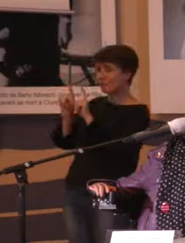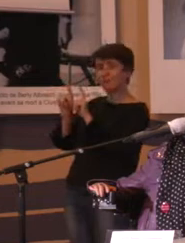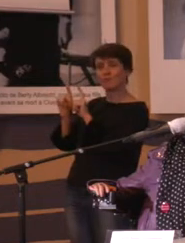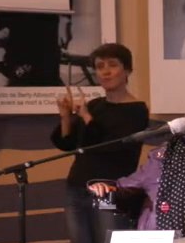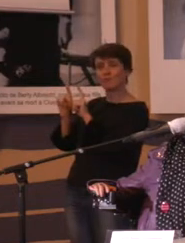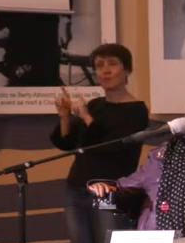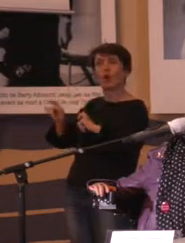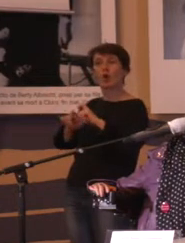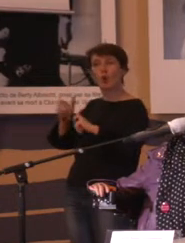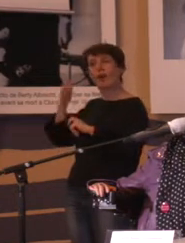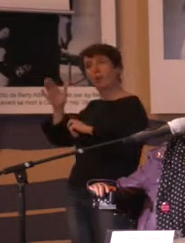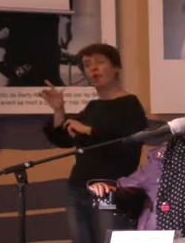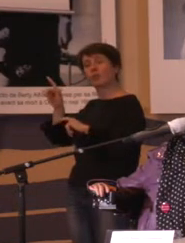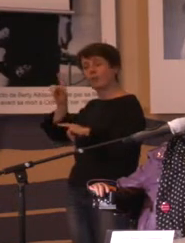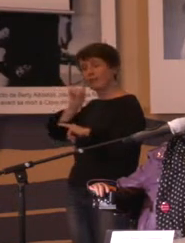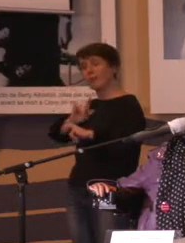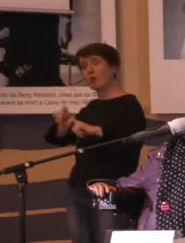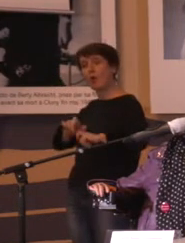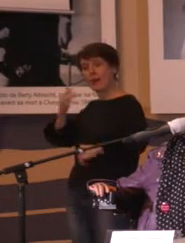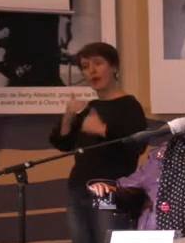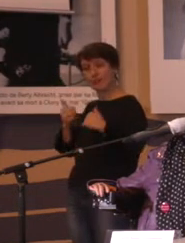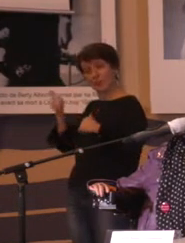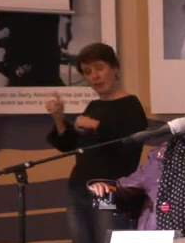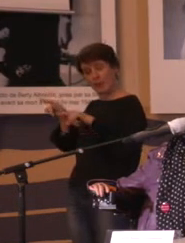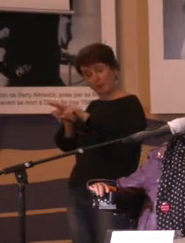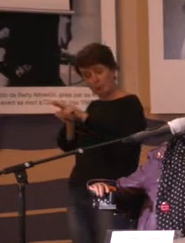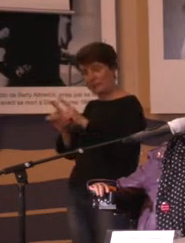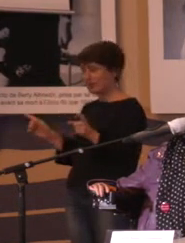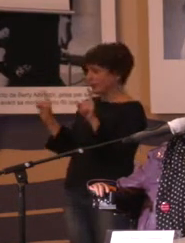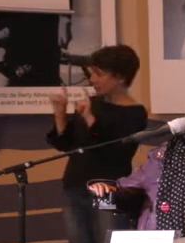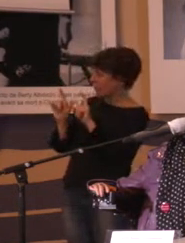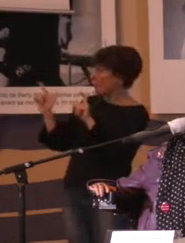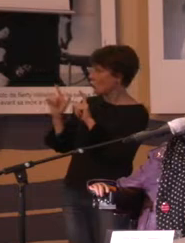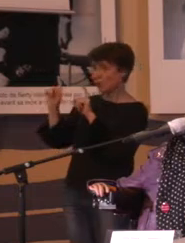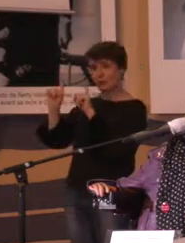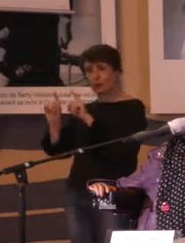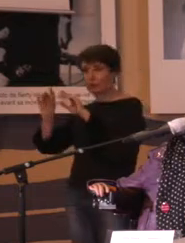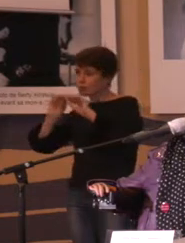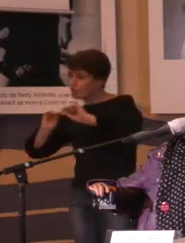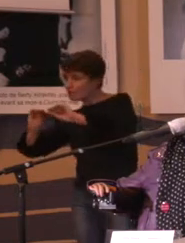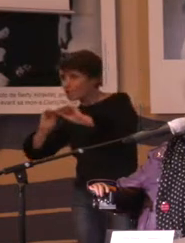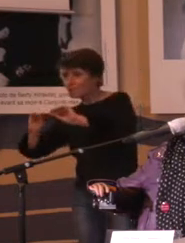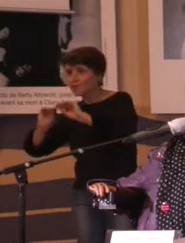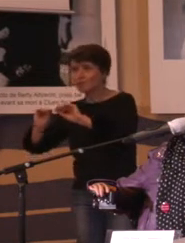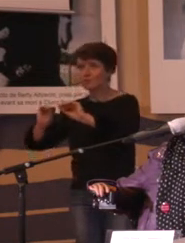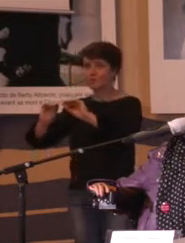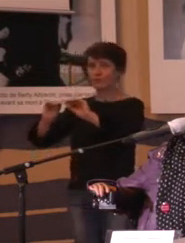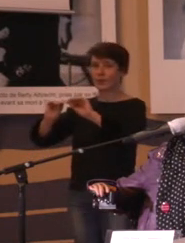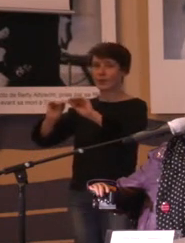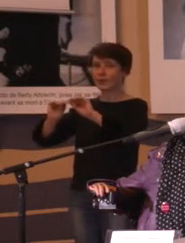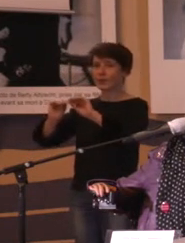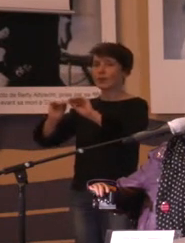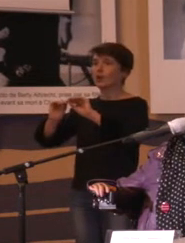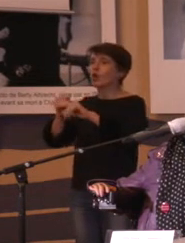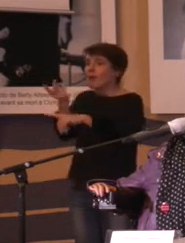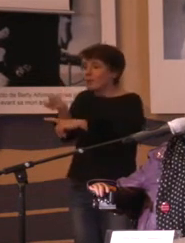une collègue handicapée, et je sais expliquer comment mettre le filet aux gens et